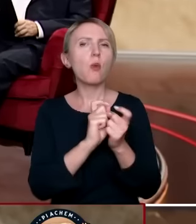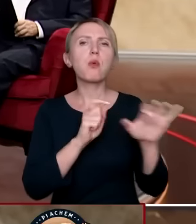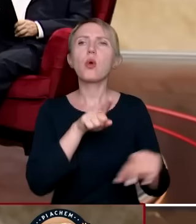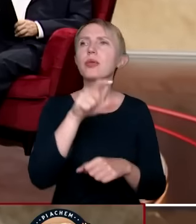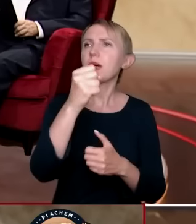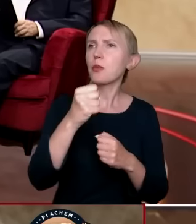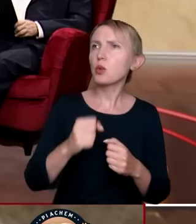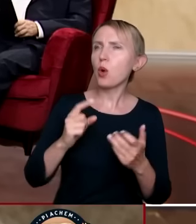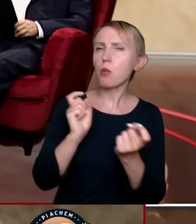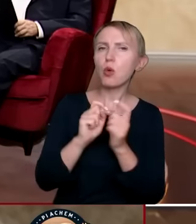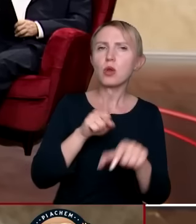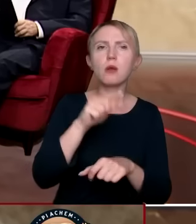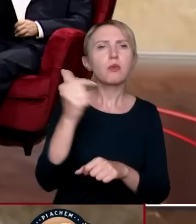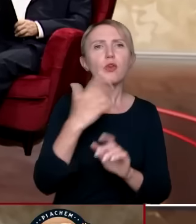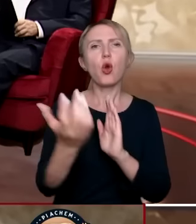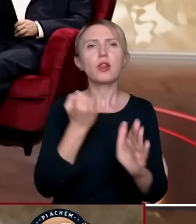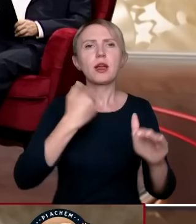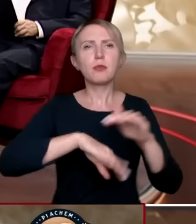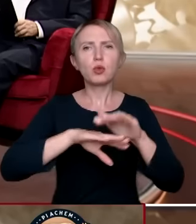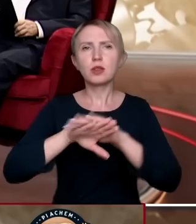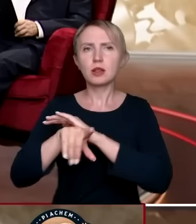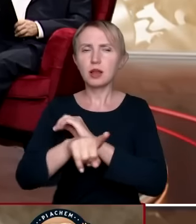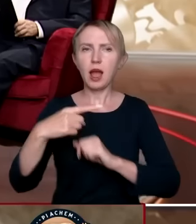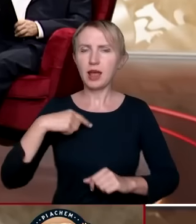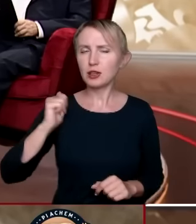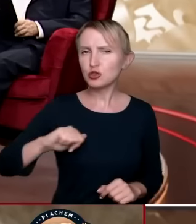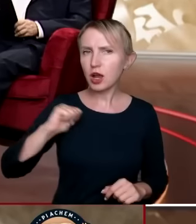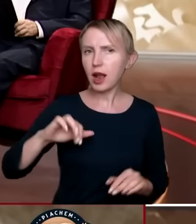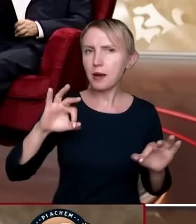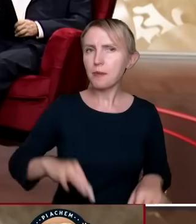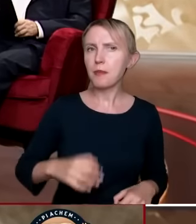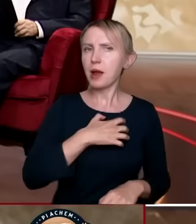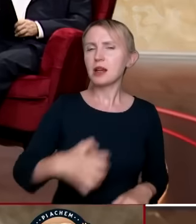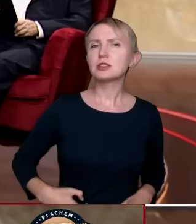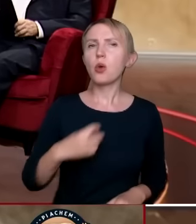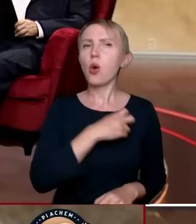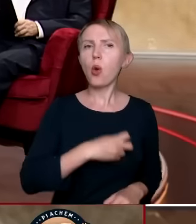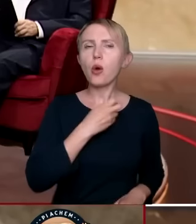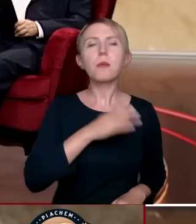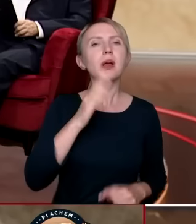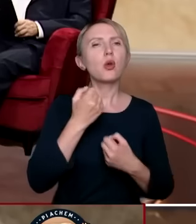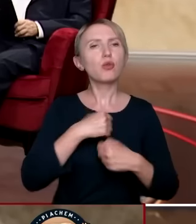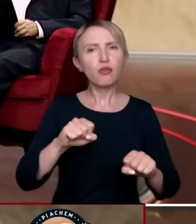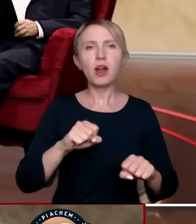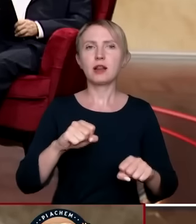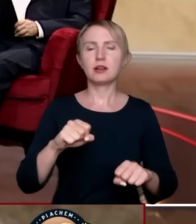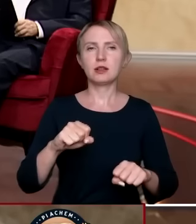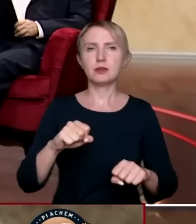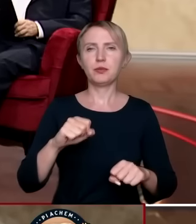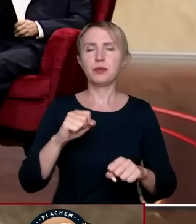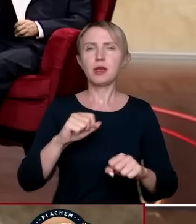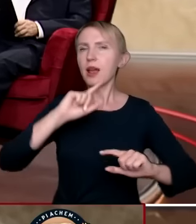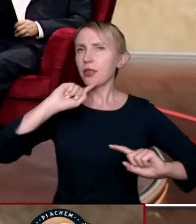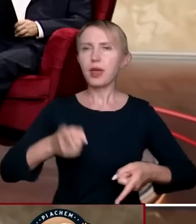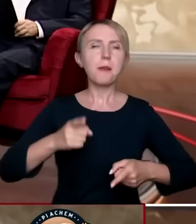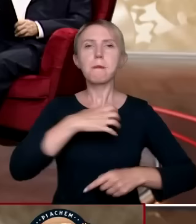poseł opozycji powinien mieć uchylony immunitet. Ja czekam, aż pan marszałek Hołownia zdobędzie się na odwagę i jakimś dekretem